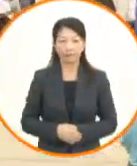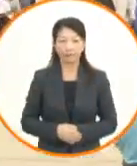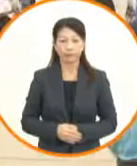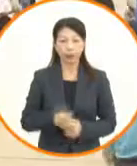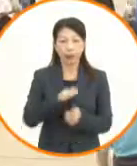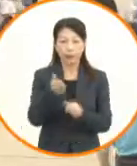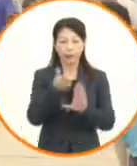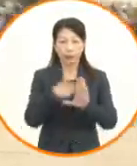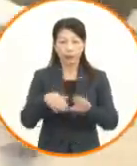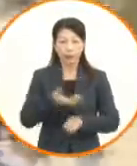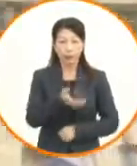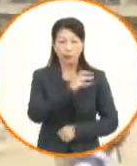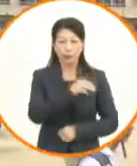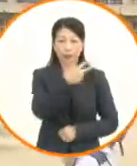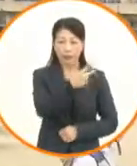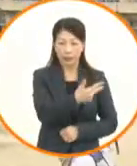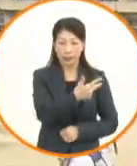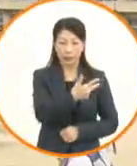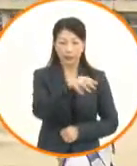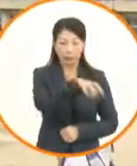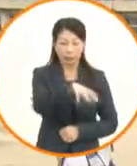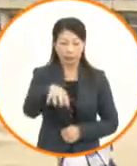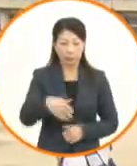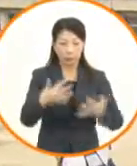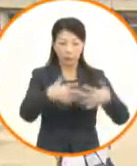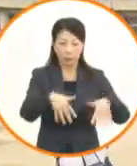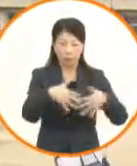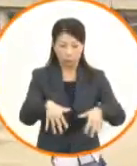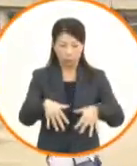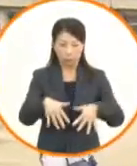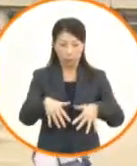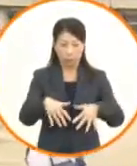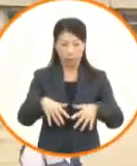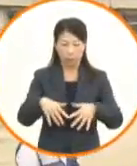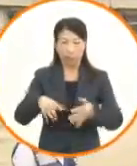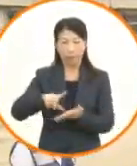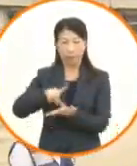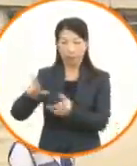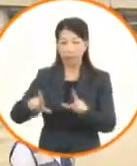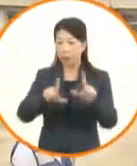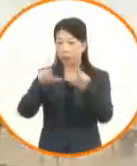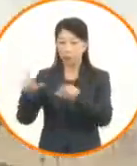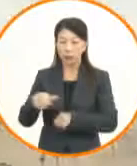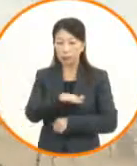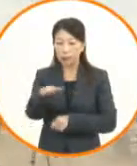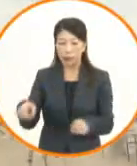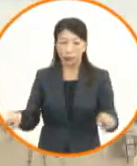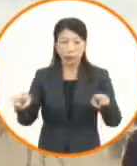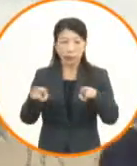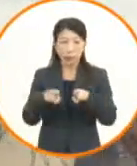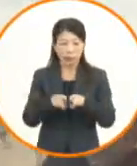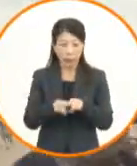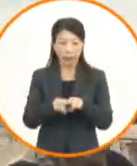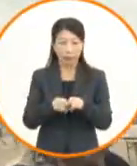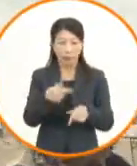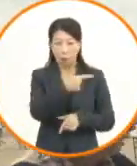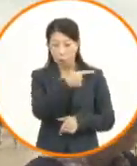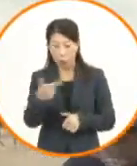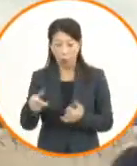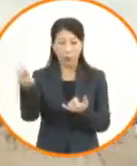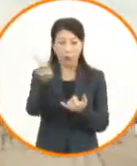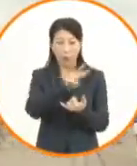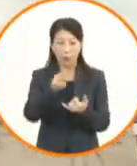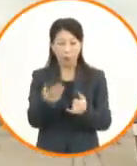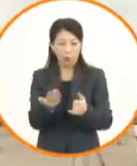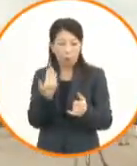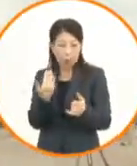愛知県岡崎市各防災関連機関、そして地域の皆さんが協力することで大規模な災害に